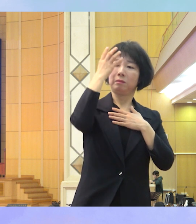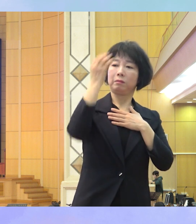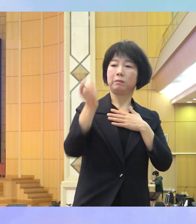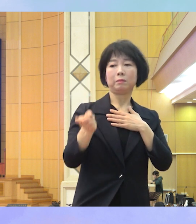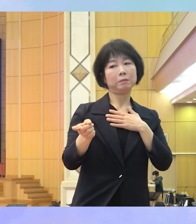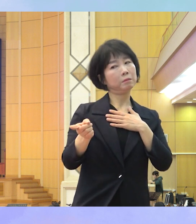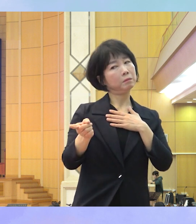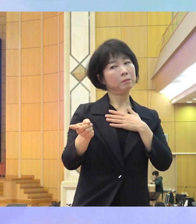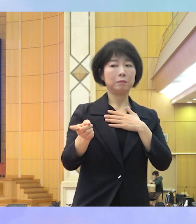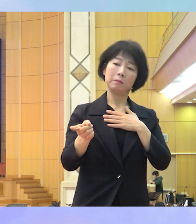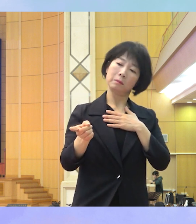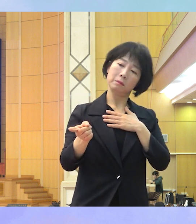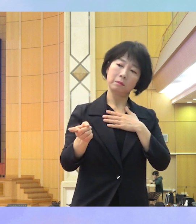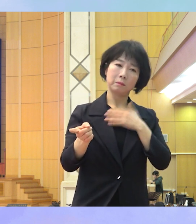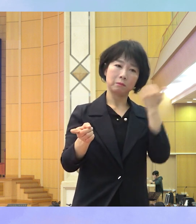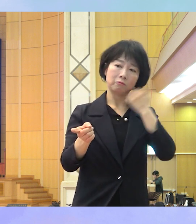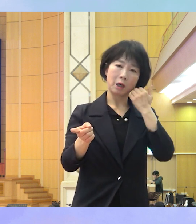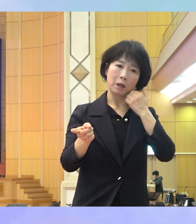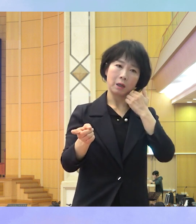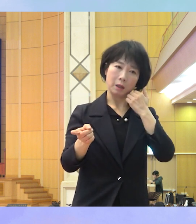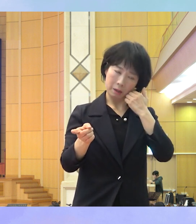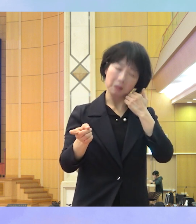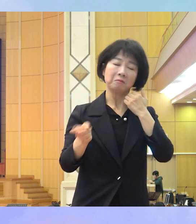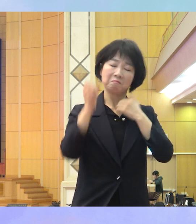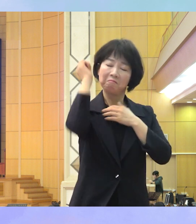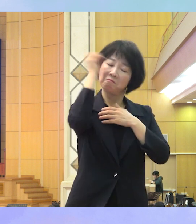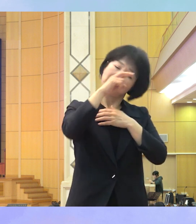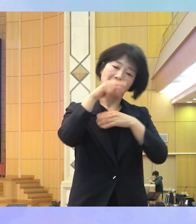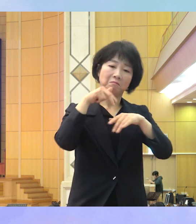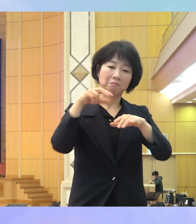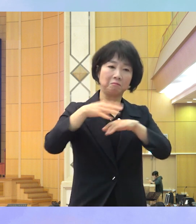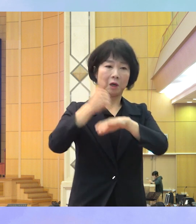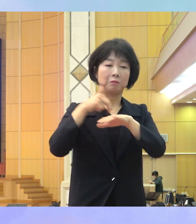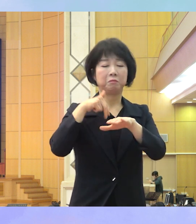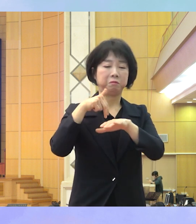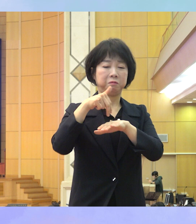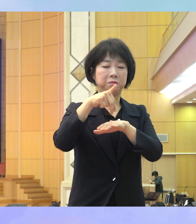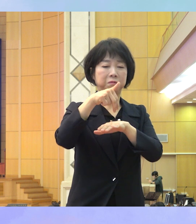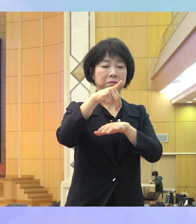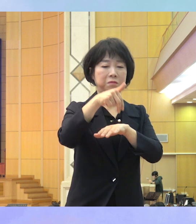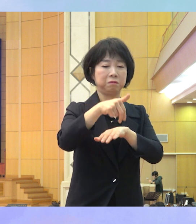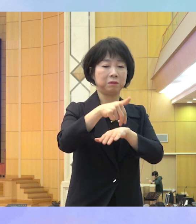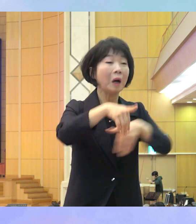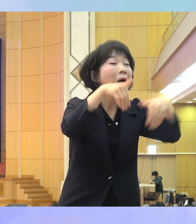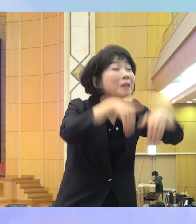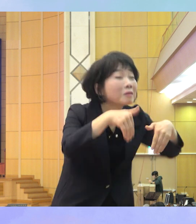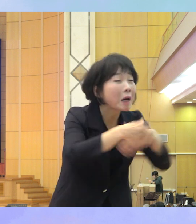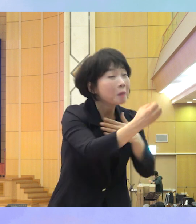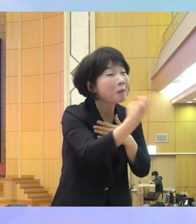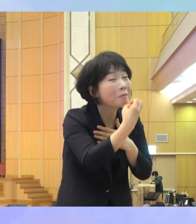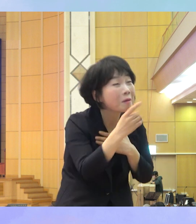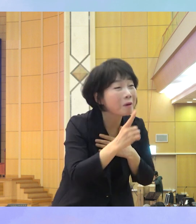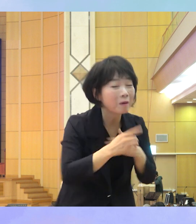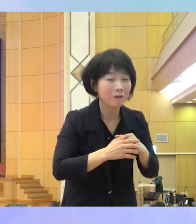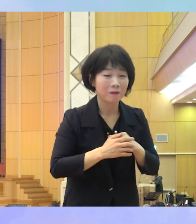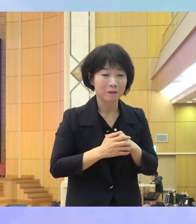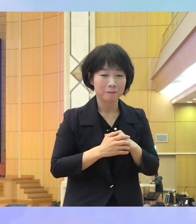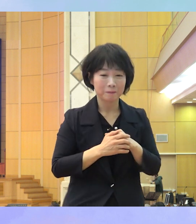그냥 그랬어요. 그리고 이제 임금이 이제 지나가는데 그 밑에 있는 신하가, 소위 내시가